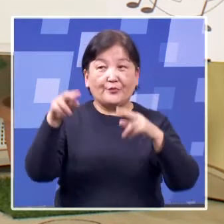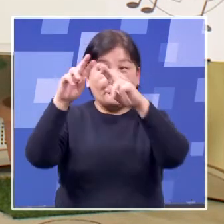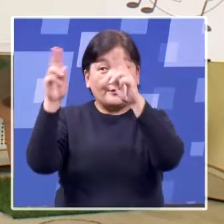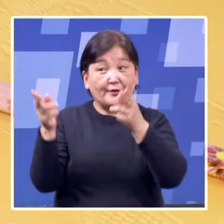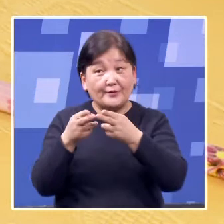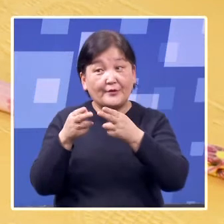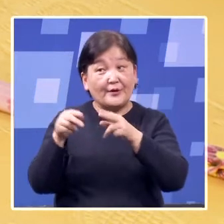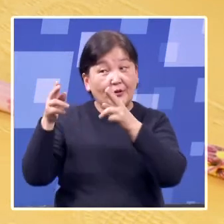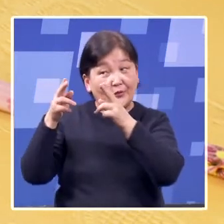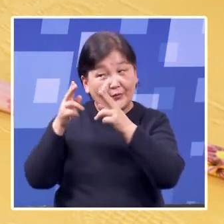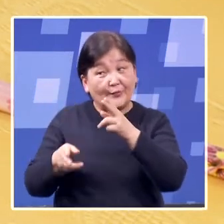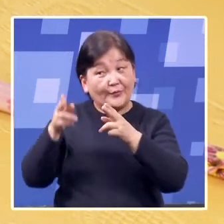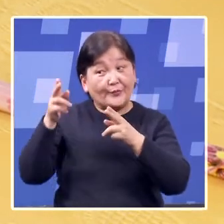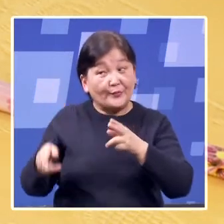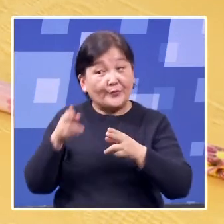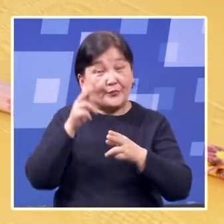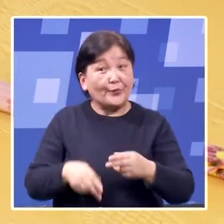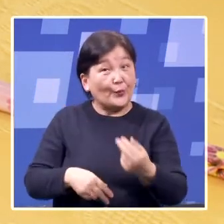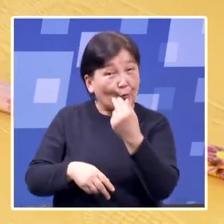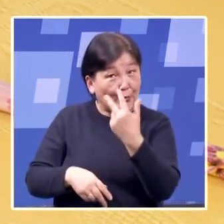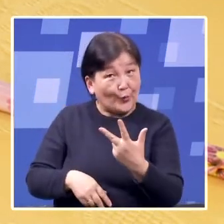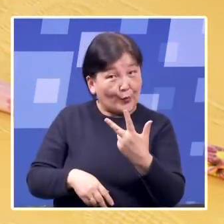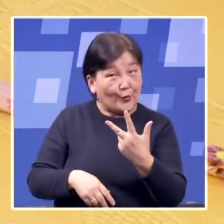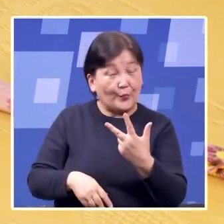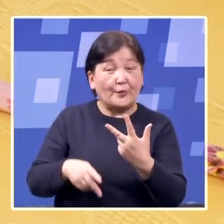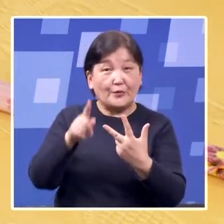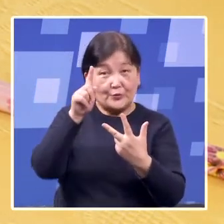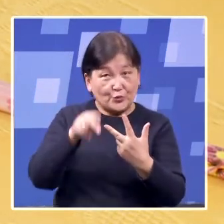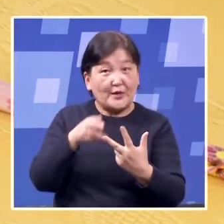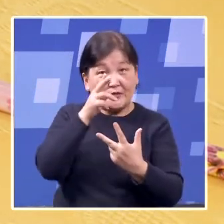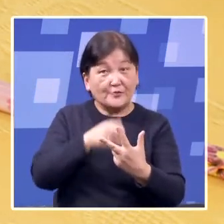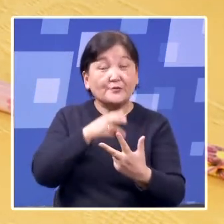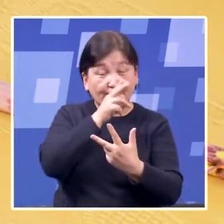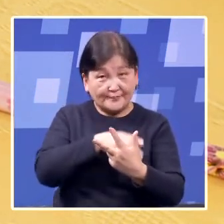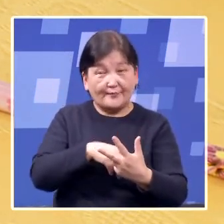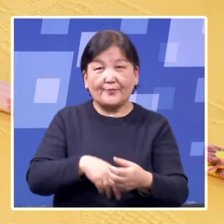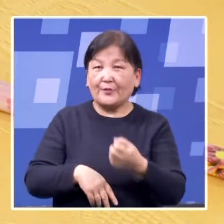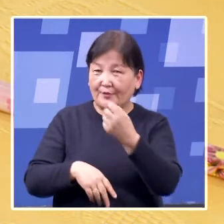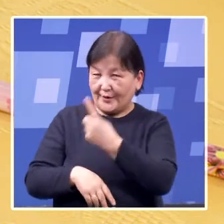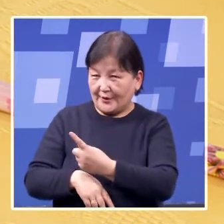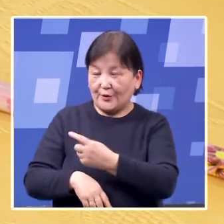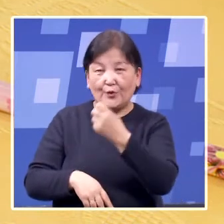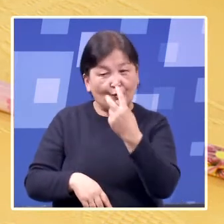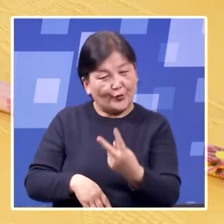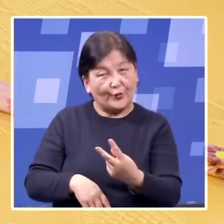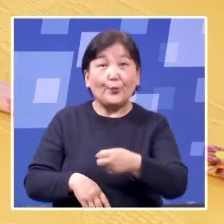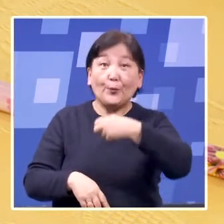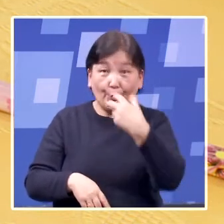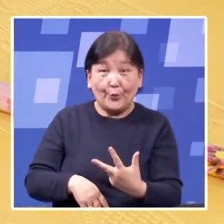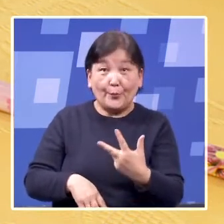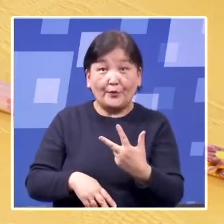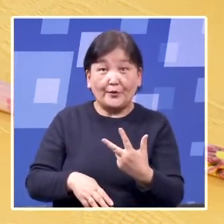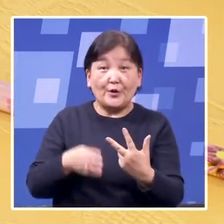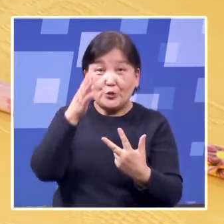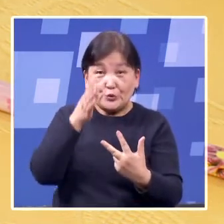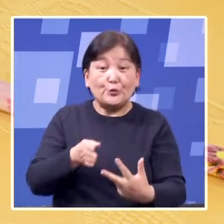зураарай. 1 2 3 3 шулуун зураас зурсан уу?